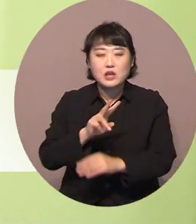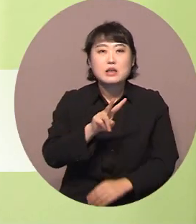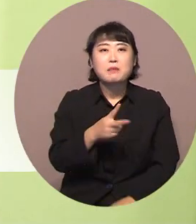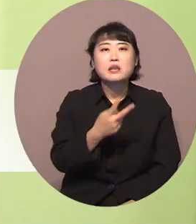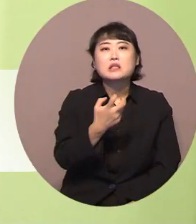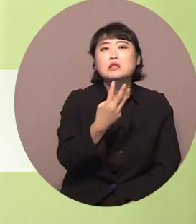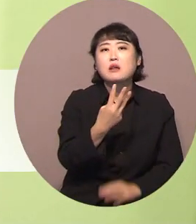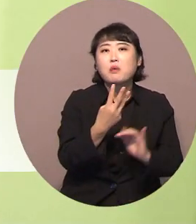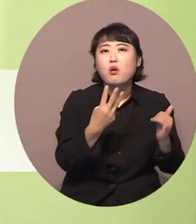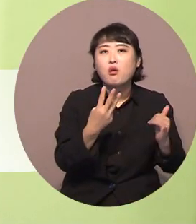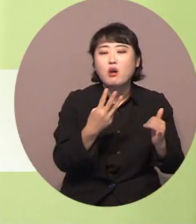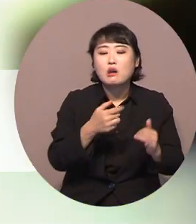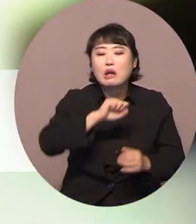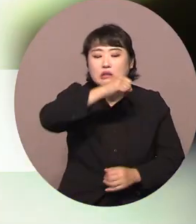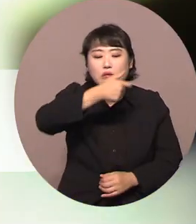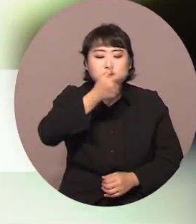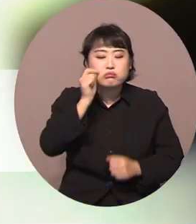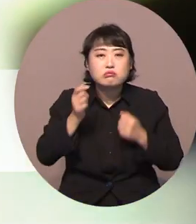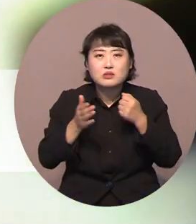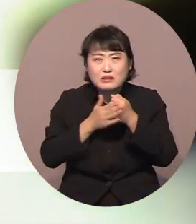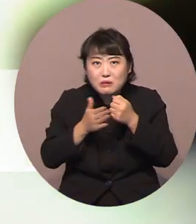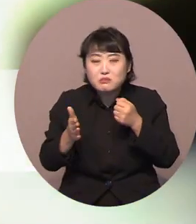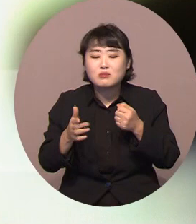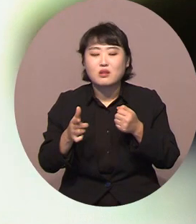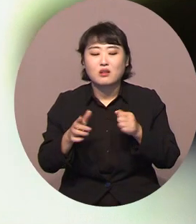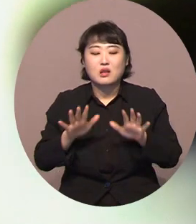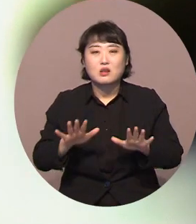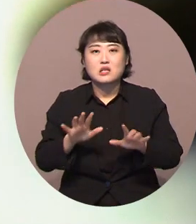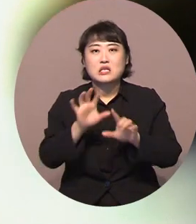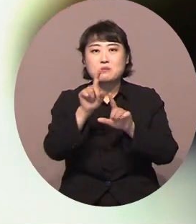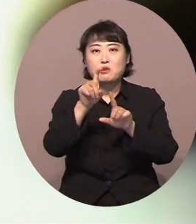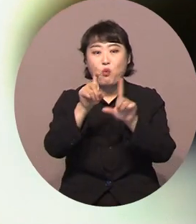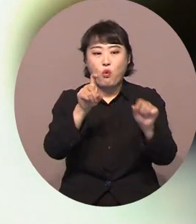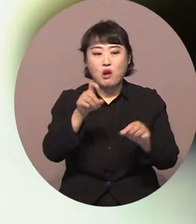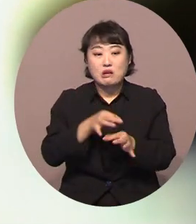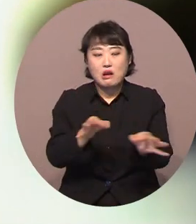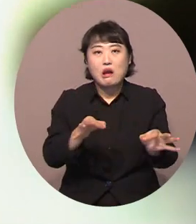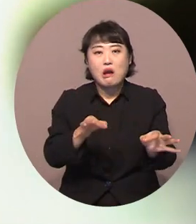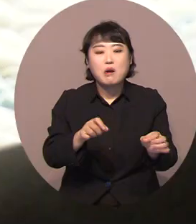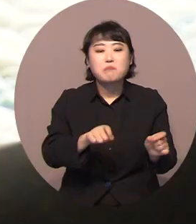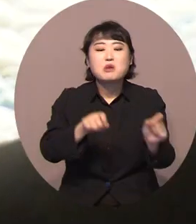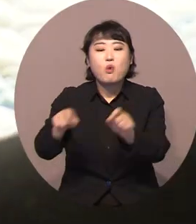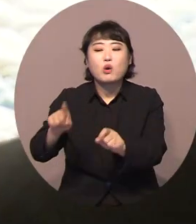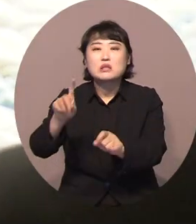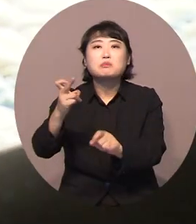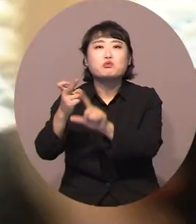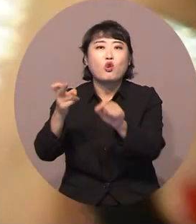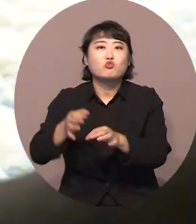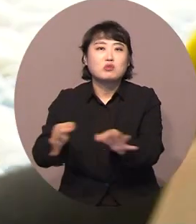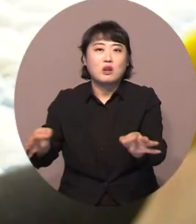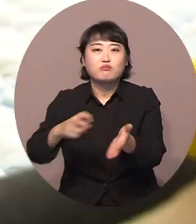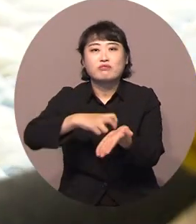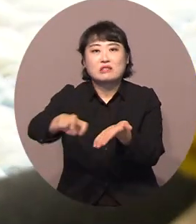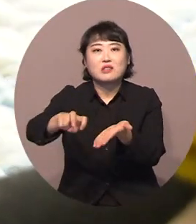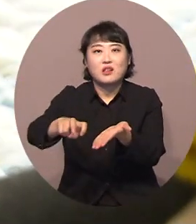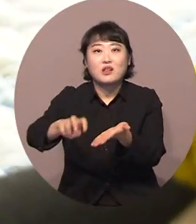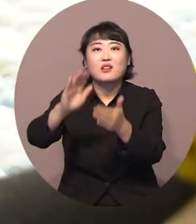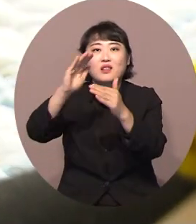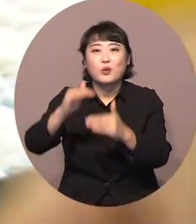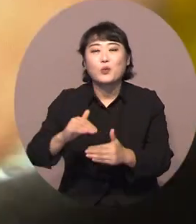3명에게 예산 부족을 이유로 이달 아동수당을 다음 달에 지급하겠다고 안내해 논란이